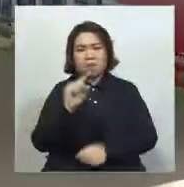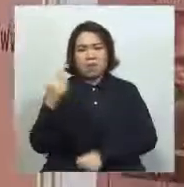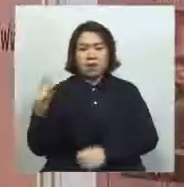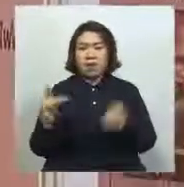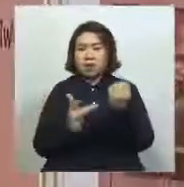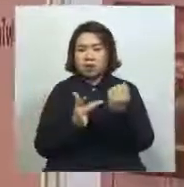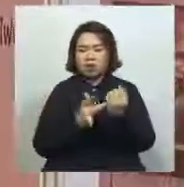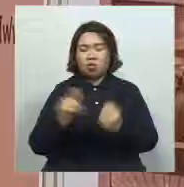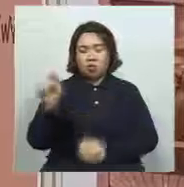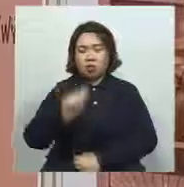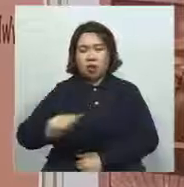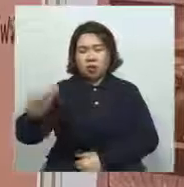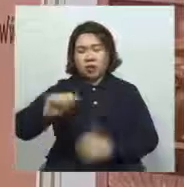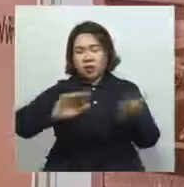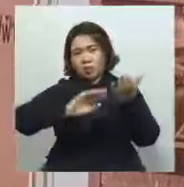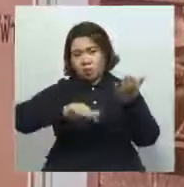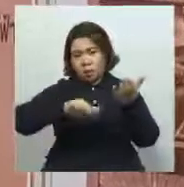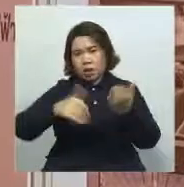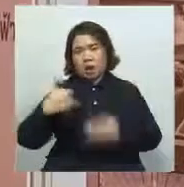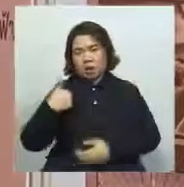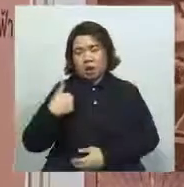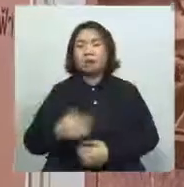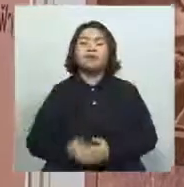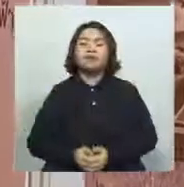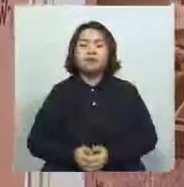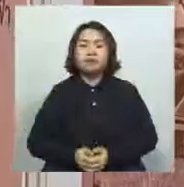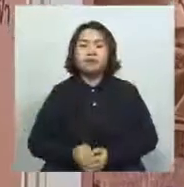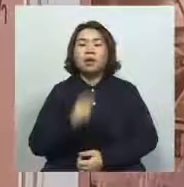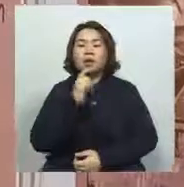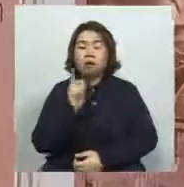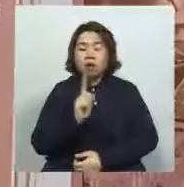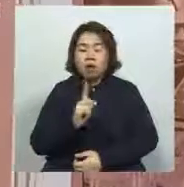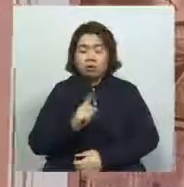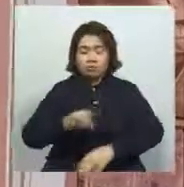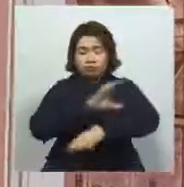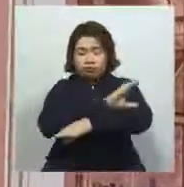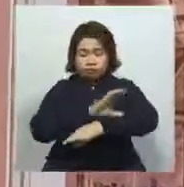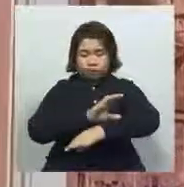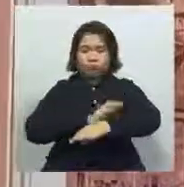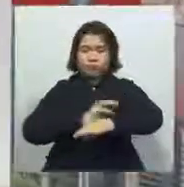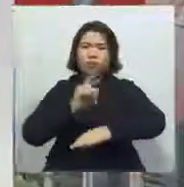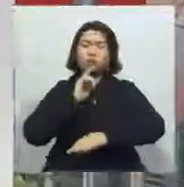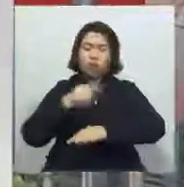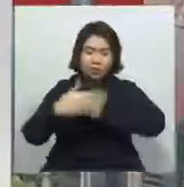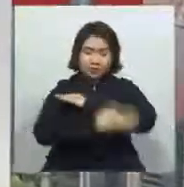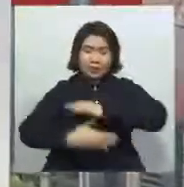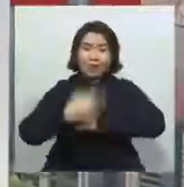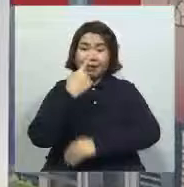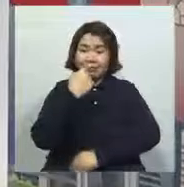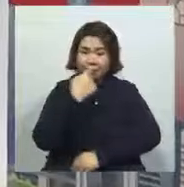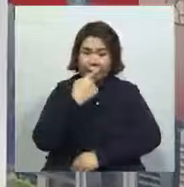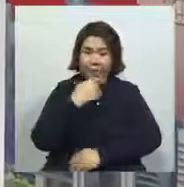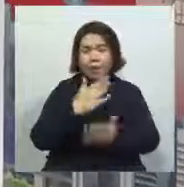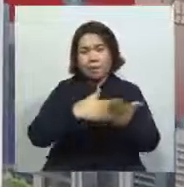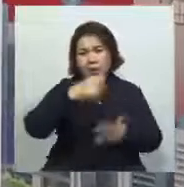ยที่สุดในภูมิภาคเอเชียตะวันออกเฉียงใต้หรือว่าอาเซียนของเราโดยรถไฟชานเมืองสายสีแดงช่วงบางซื่อรังสิตและบ